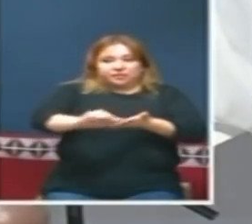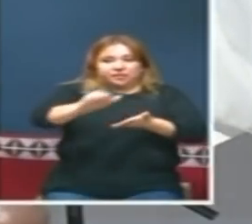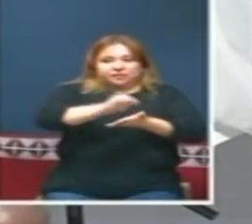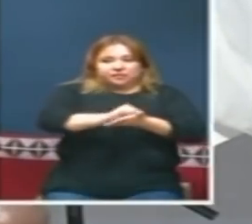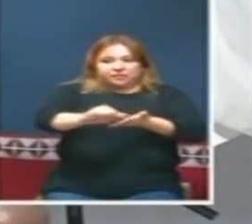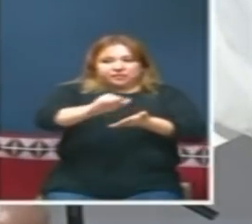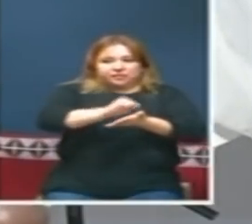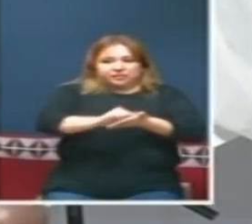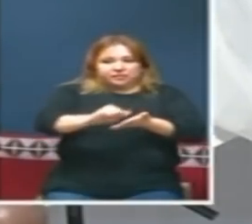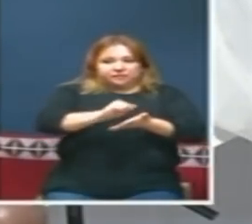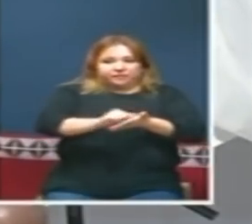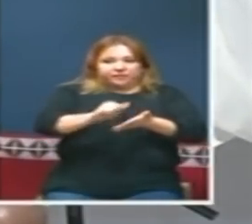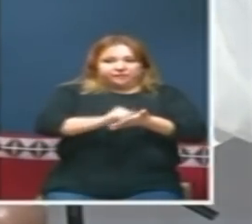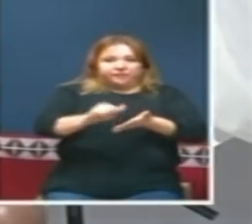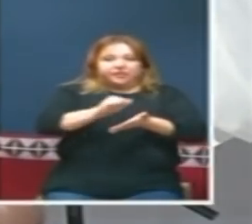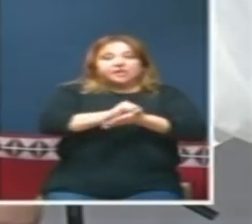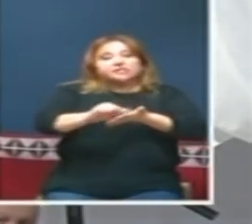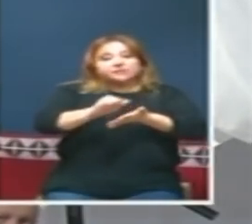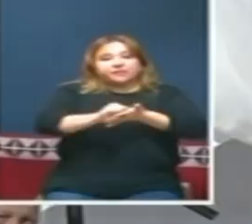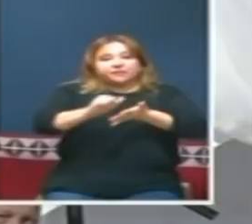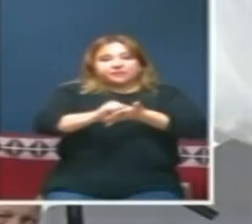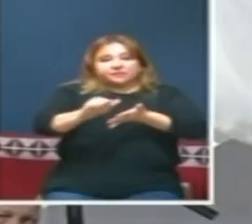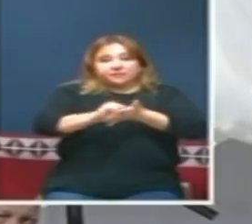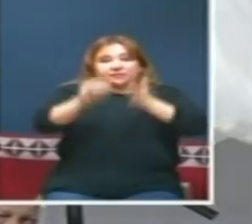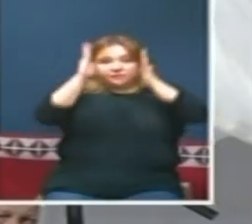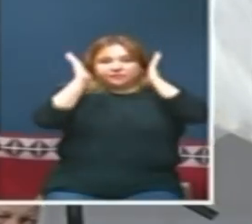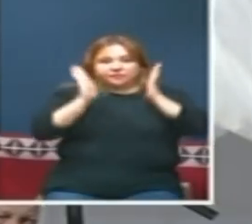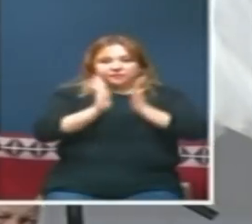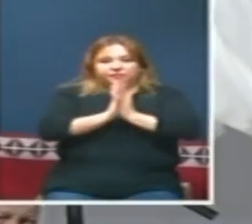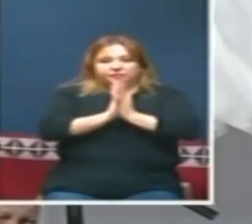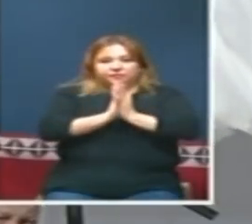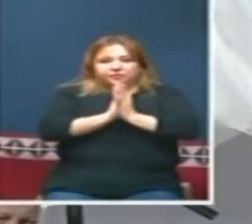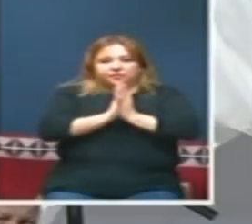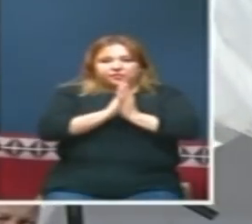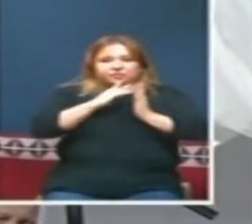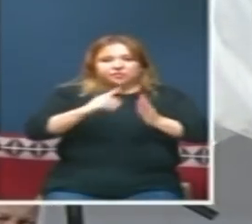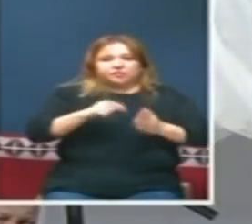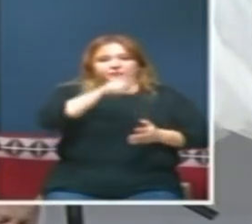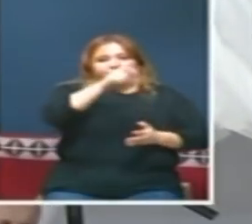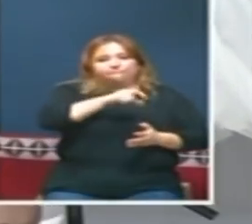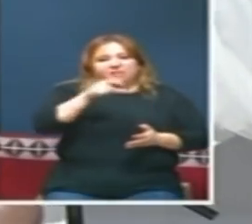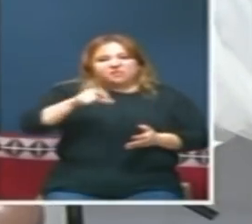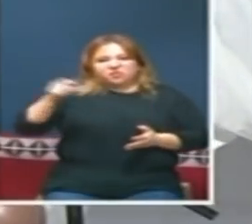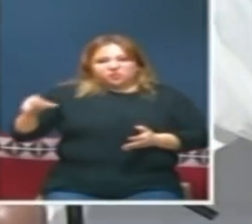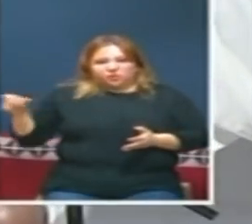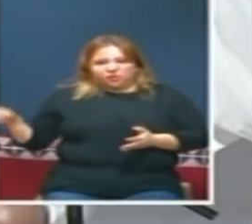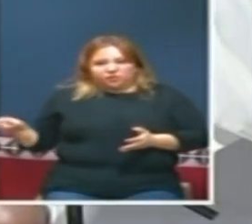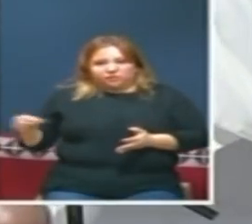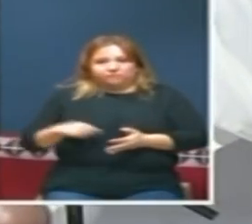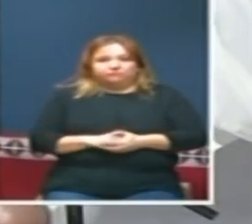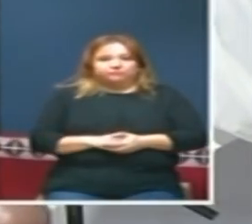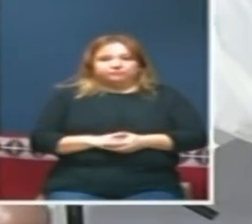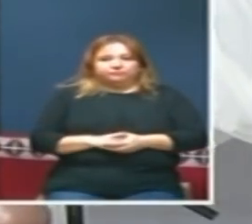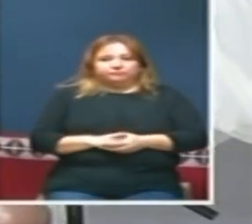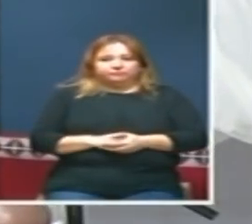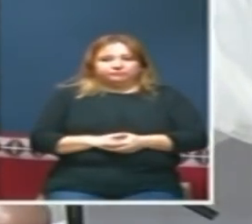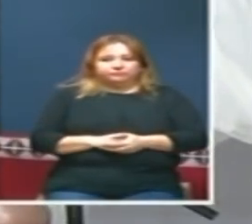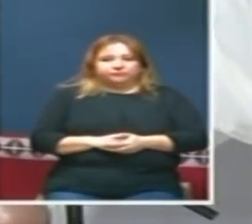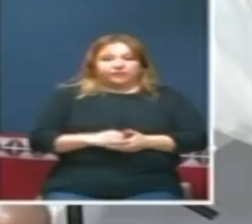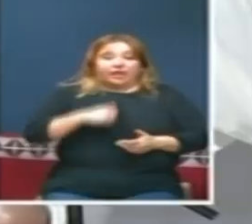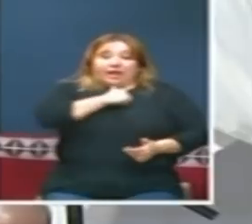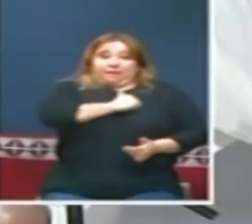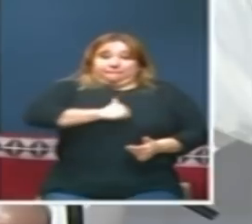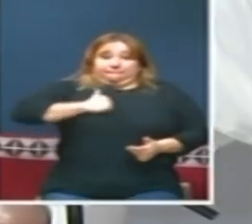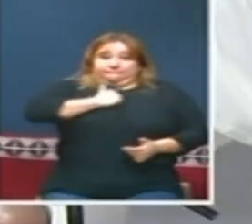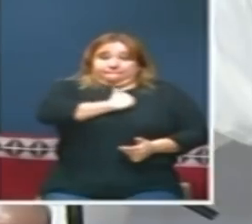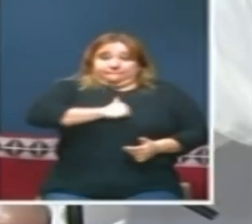Soyez prêts à tout moment à présenter une défense devant quiconque vous demande de rendre raison de l'espérance qui est en